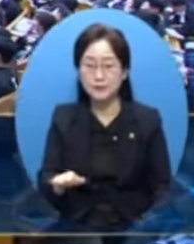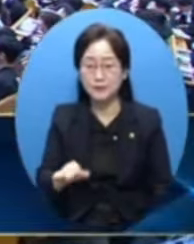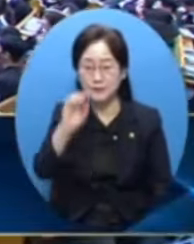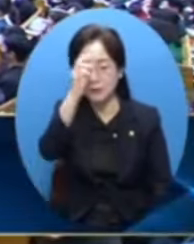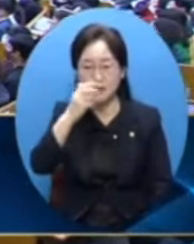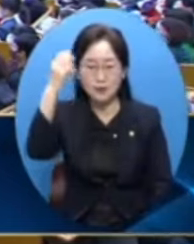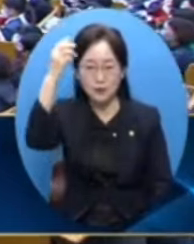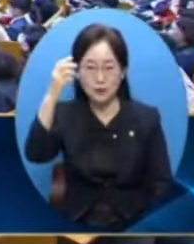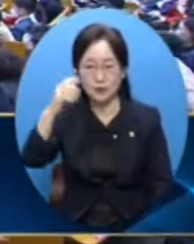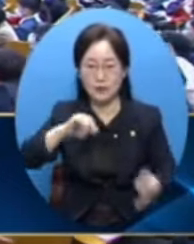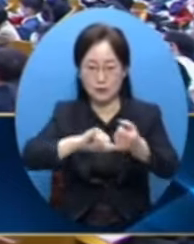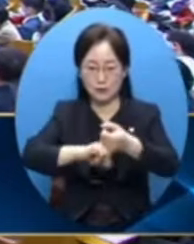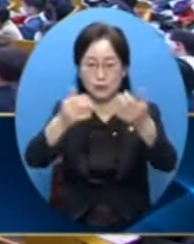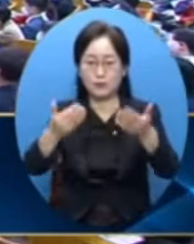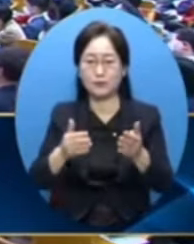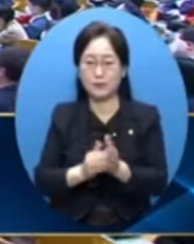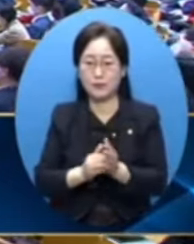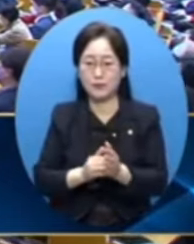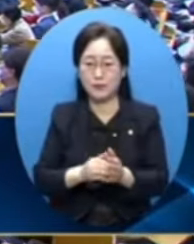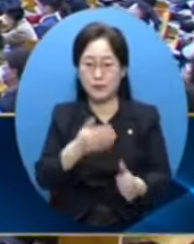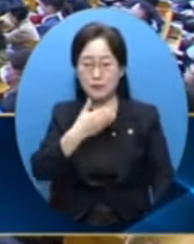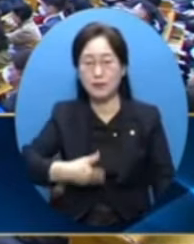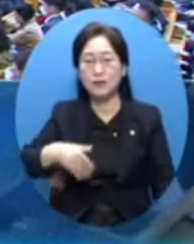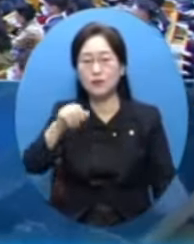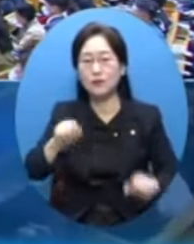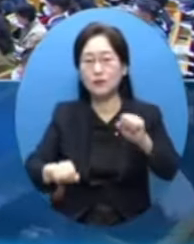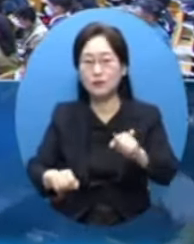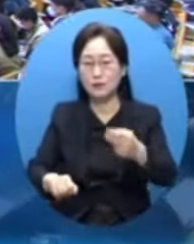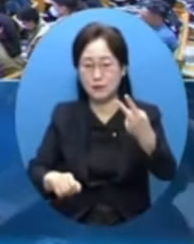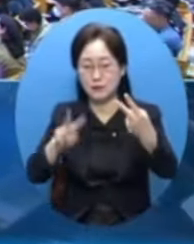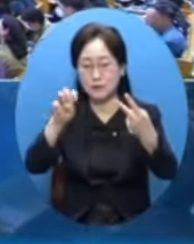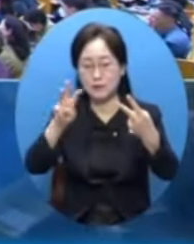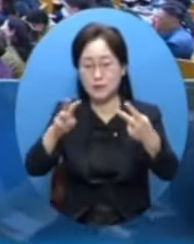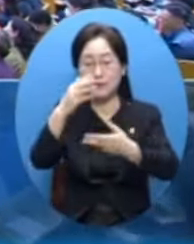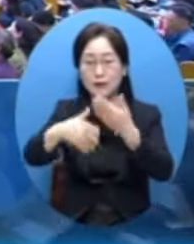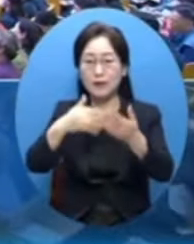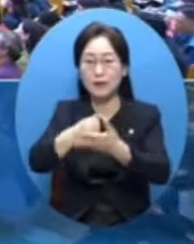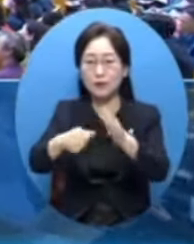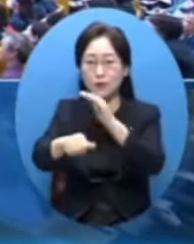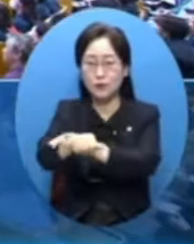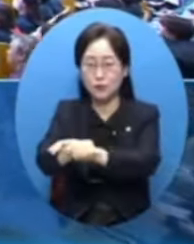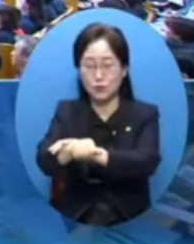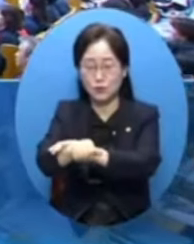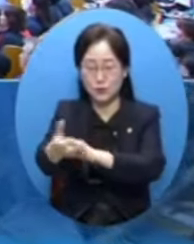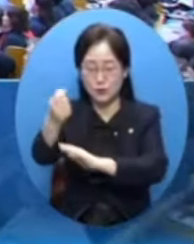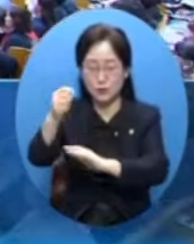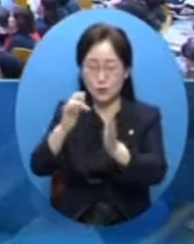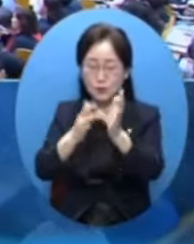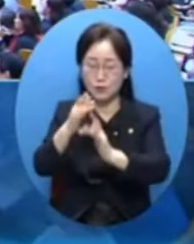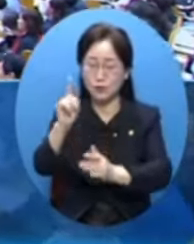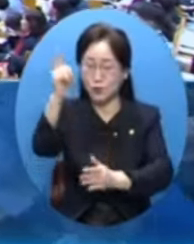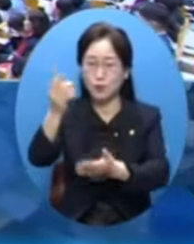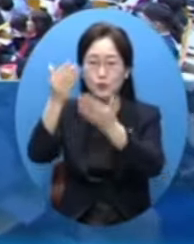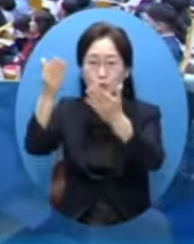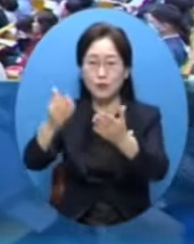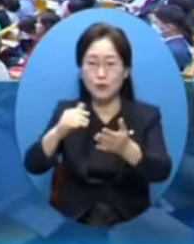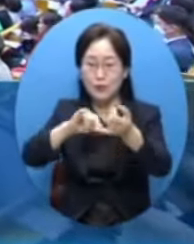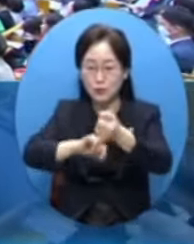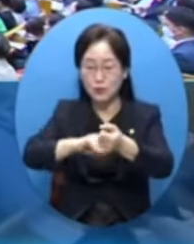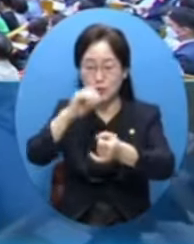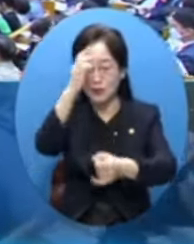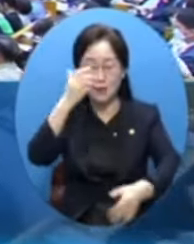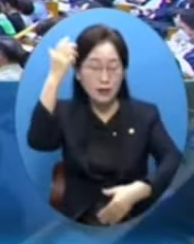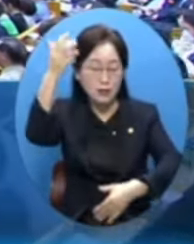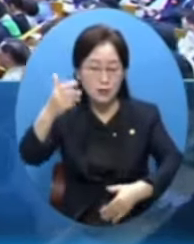성령의 약속을 선물로 주셨습니다. 사도행전 2장 33절입니다 하나님이 오른손으로 예수를 높이심에 그가 약속하신 성령을 아버지께 받아서 내가